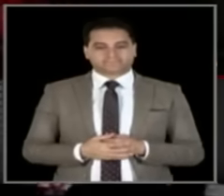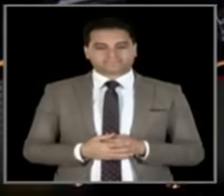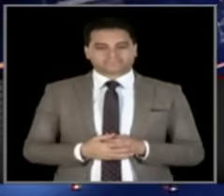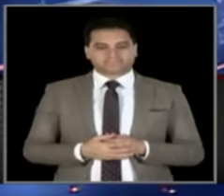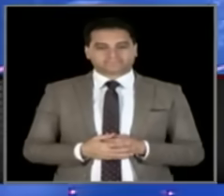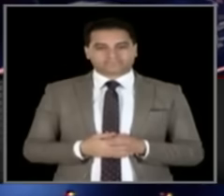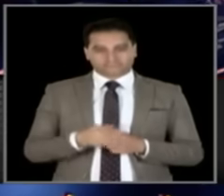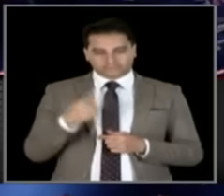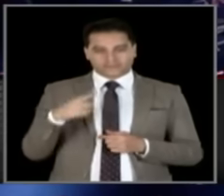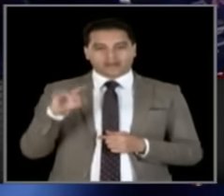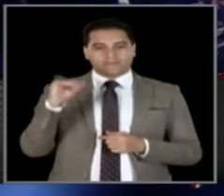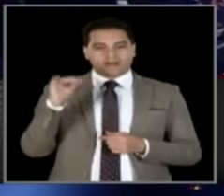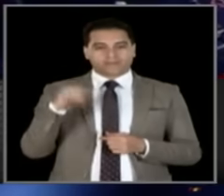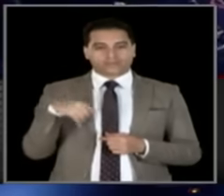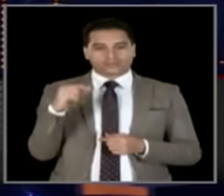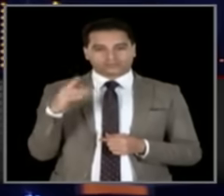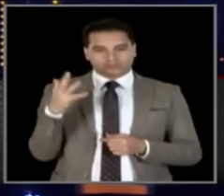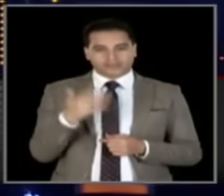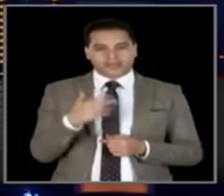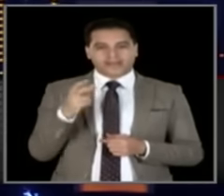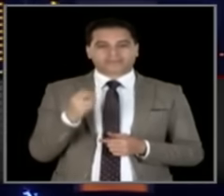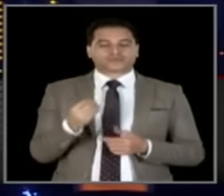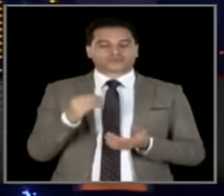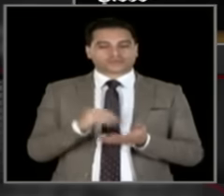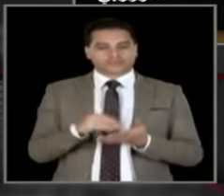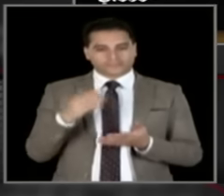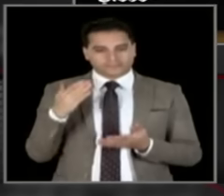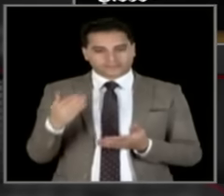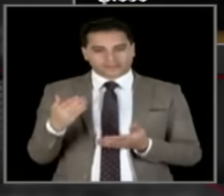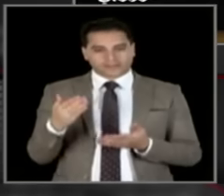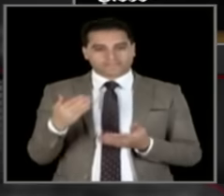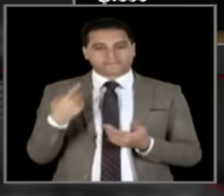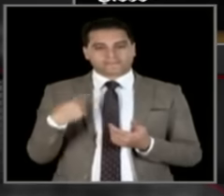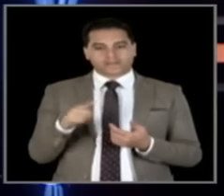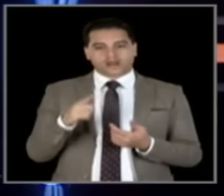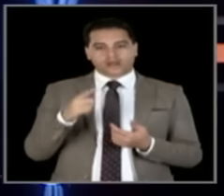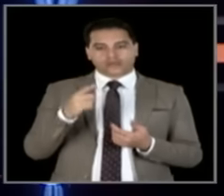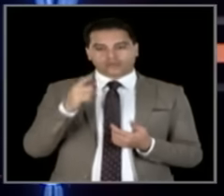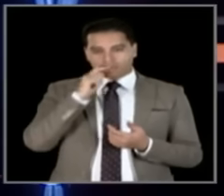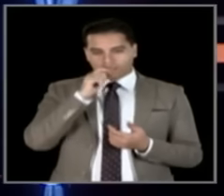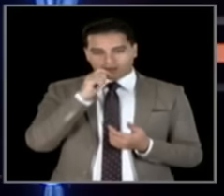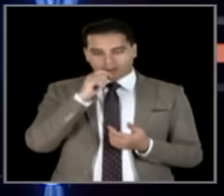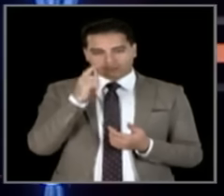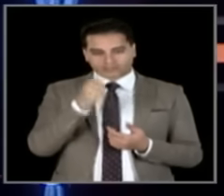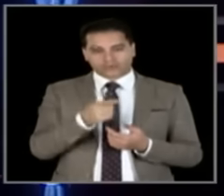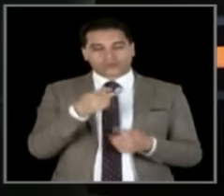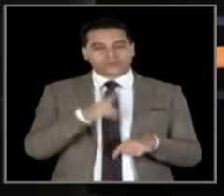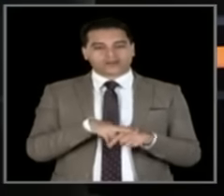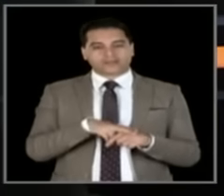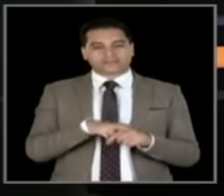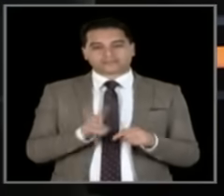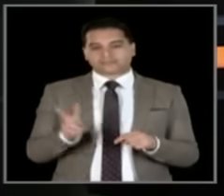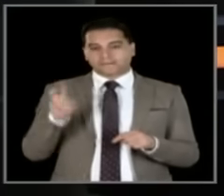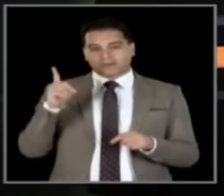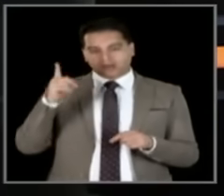برافو عليك يا محمود. 25 جامعة دمياط، 70 جامعة